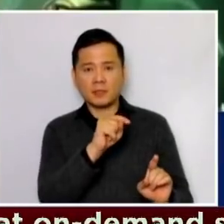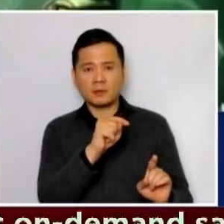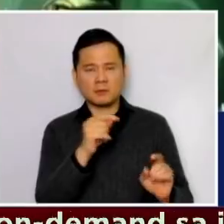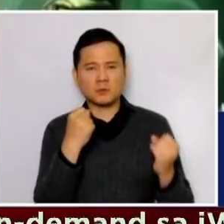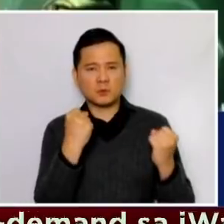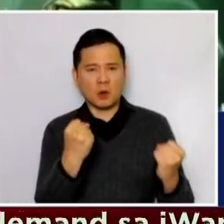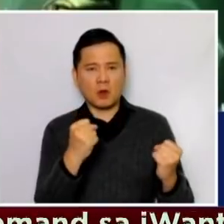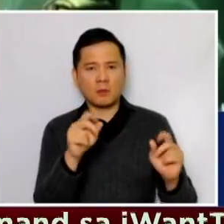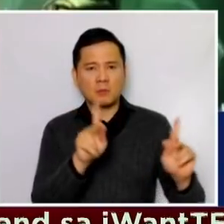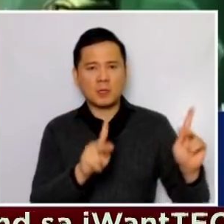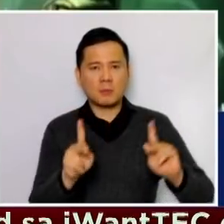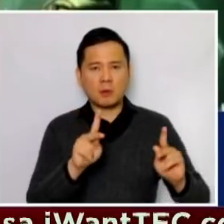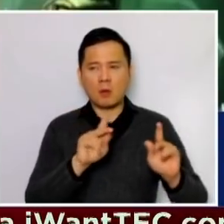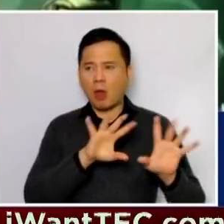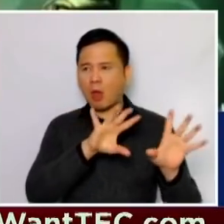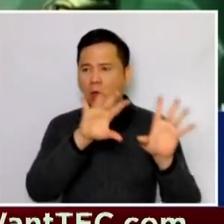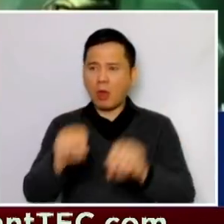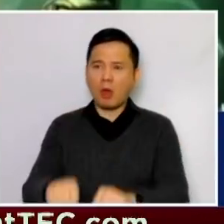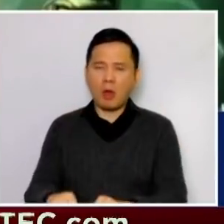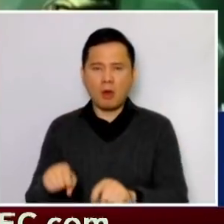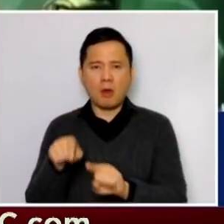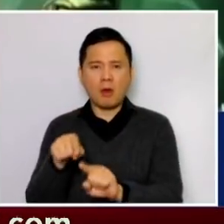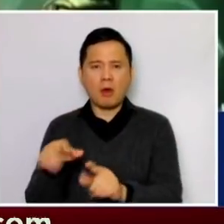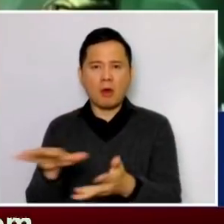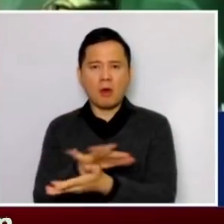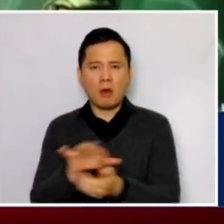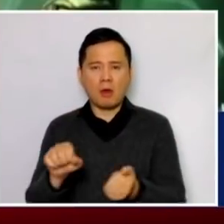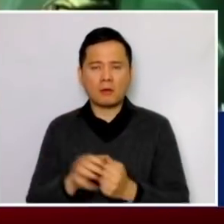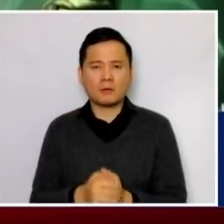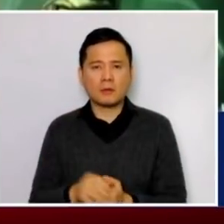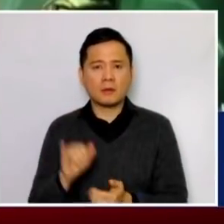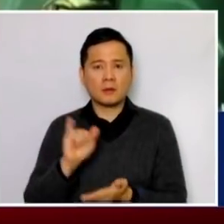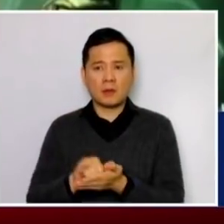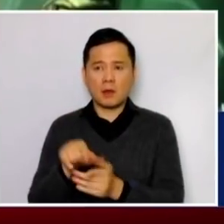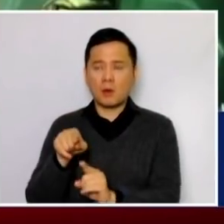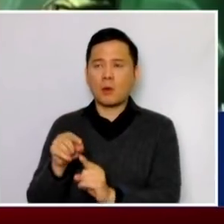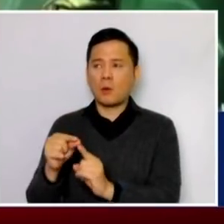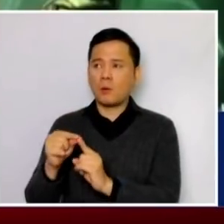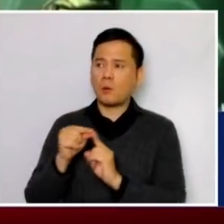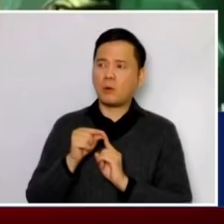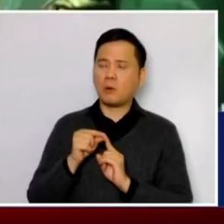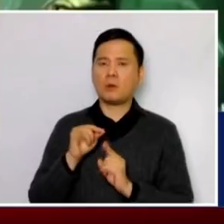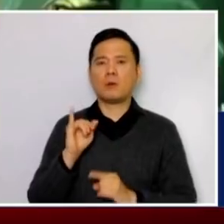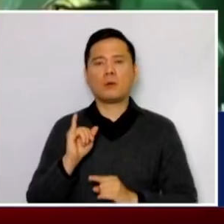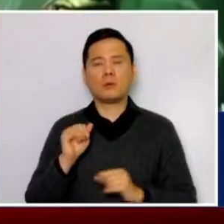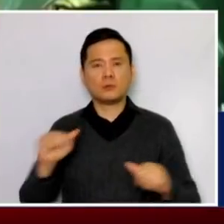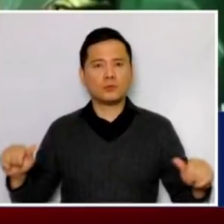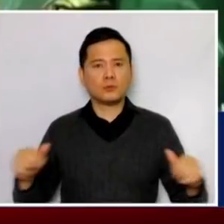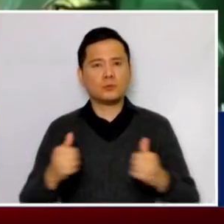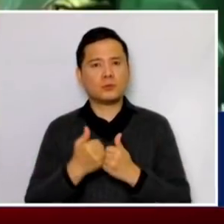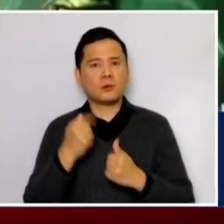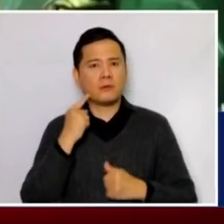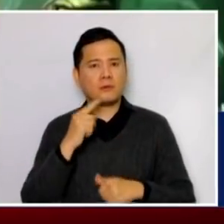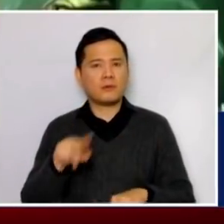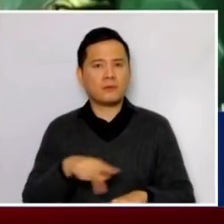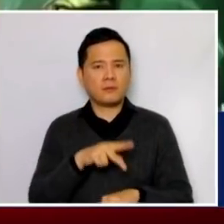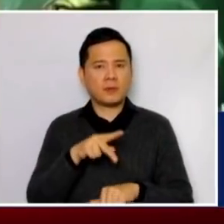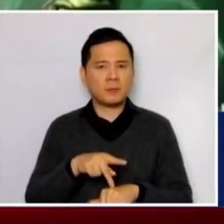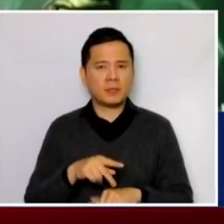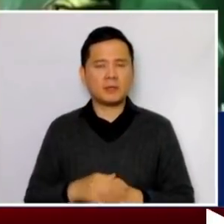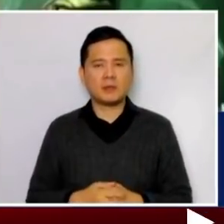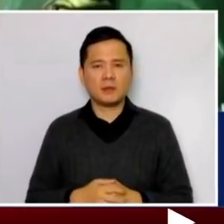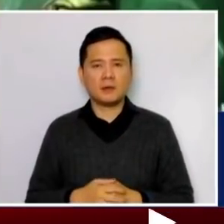destroy." These words speak of our greatest challenge as a nation, the deeply entrenched thievery